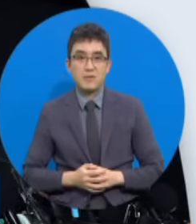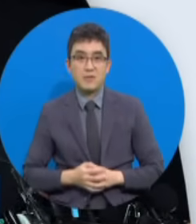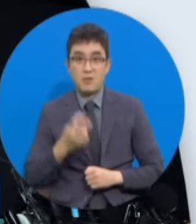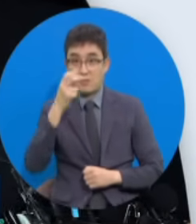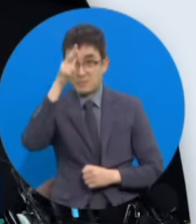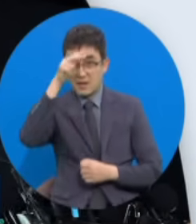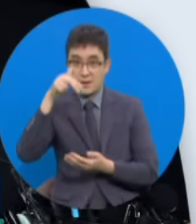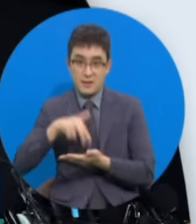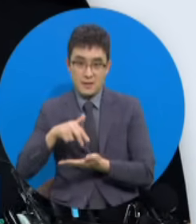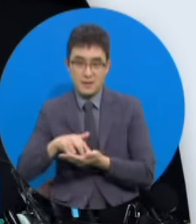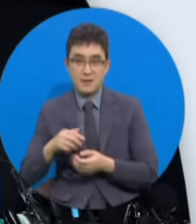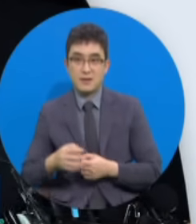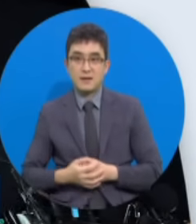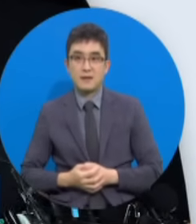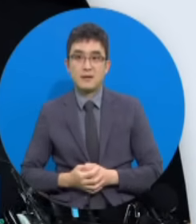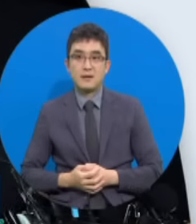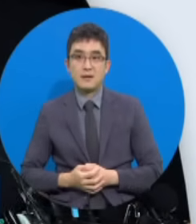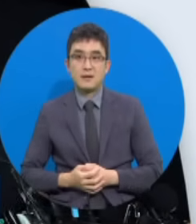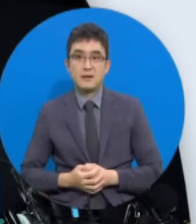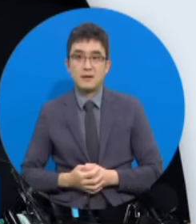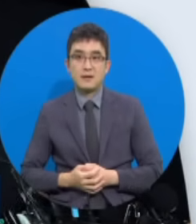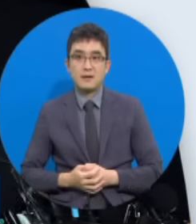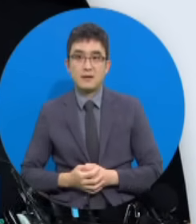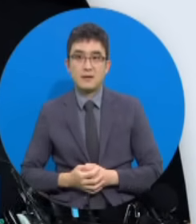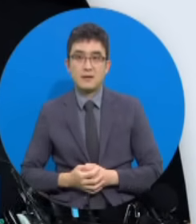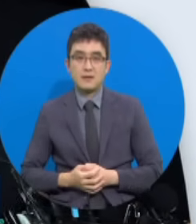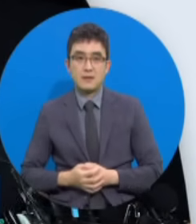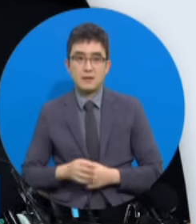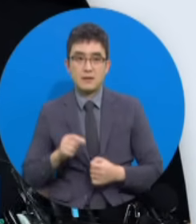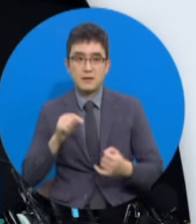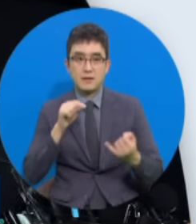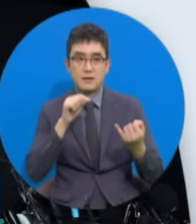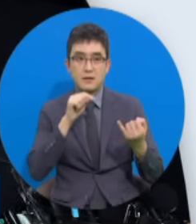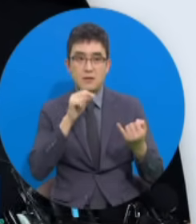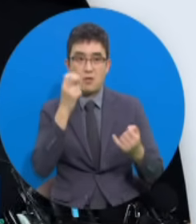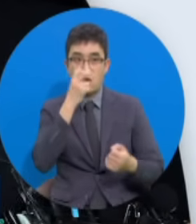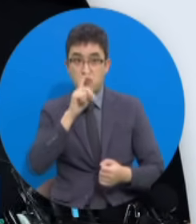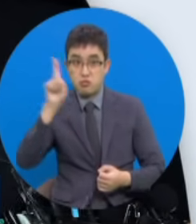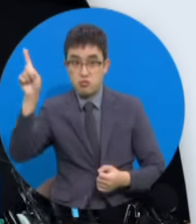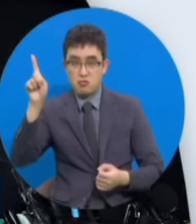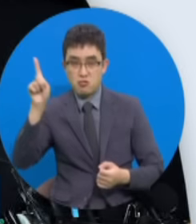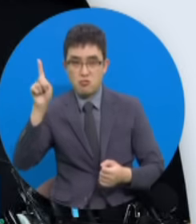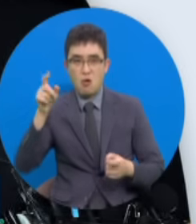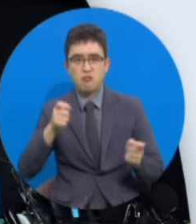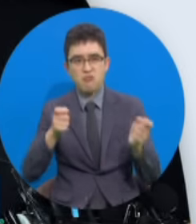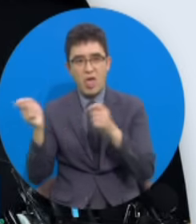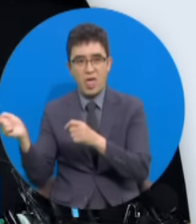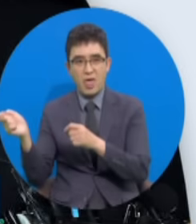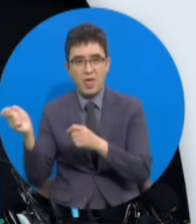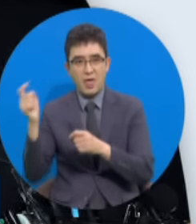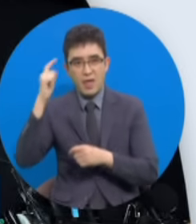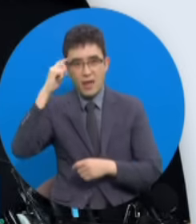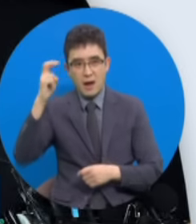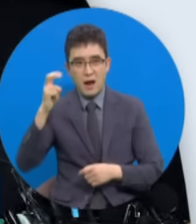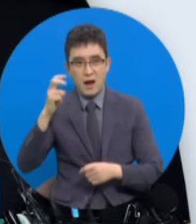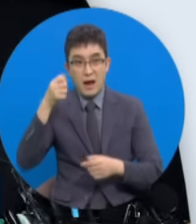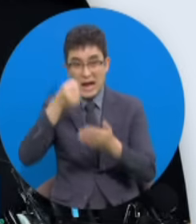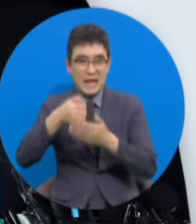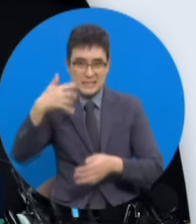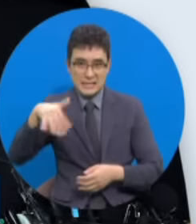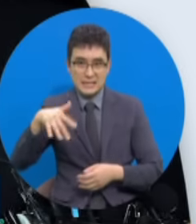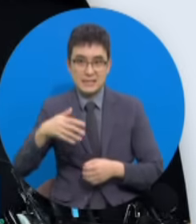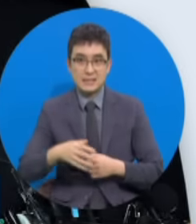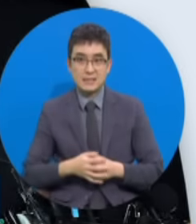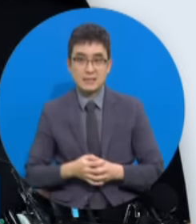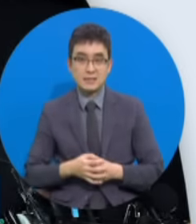검찰, 동아일보 취재에 따르면 일단 기소 유예 방안을 유력 검토 중에 있다. 아, 확정 아니에요. 다음 달 공소시효